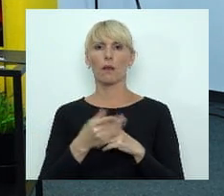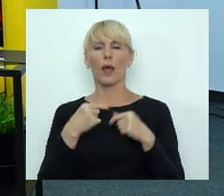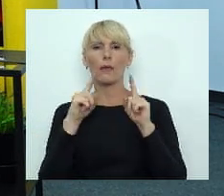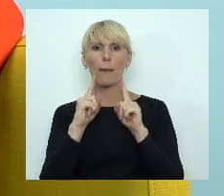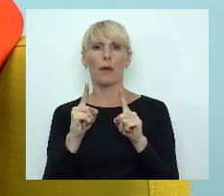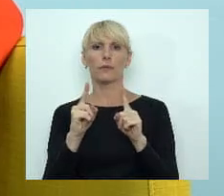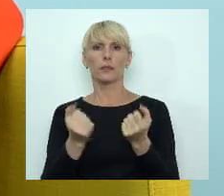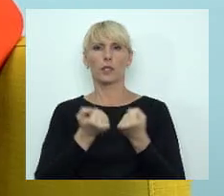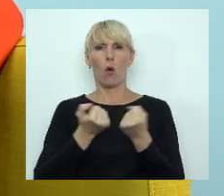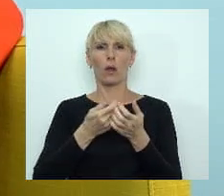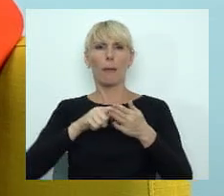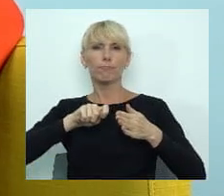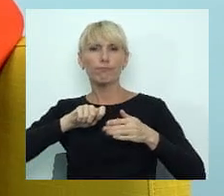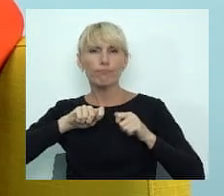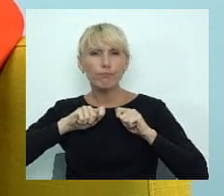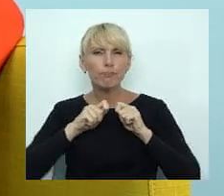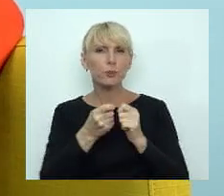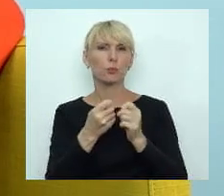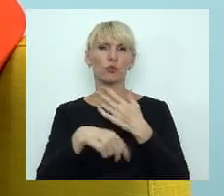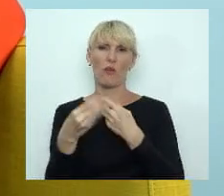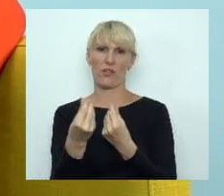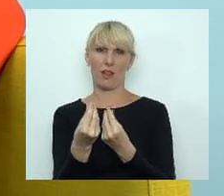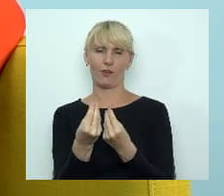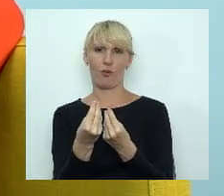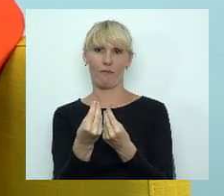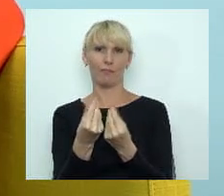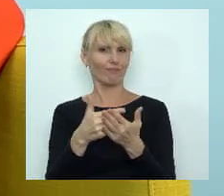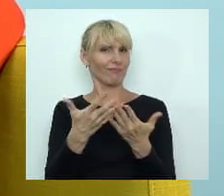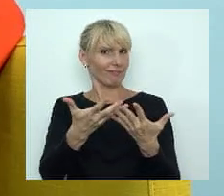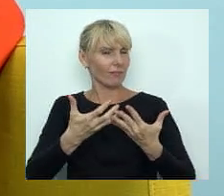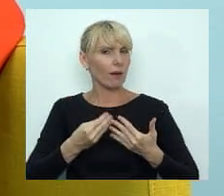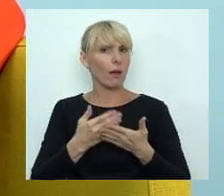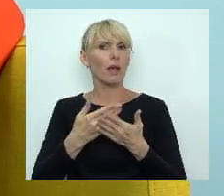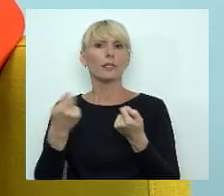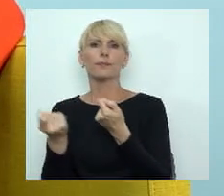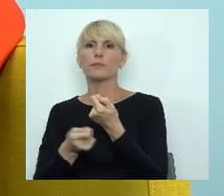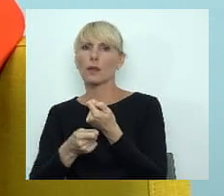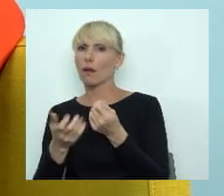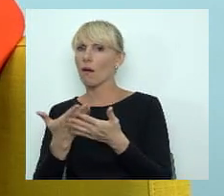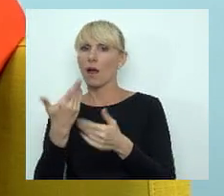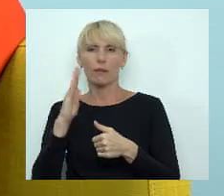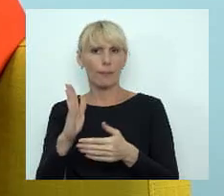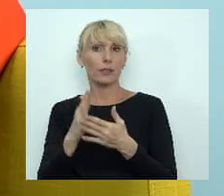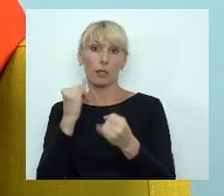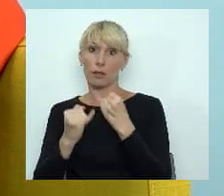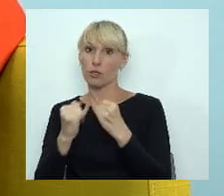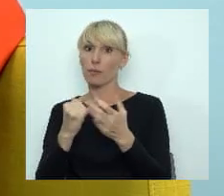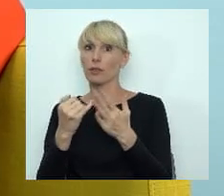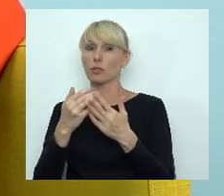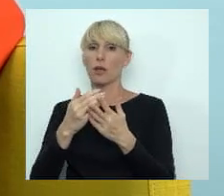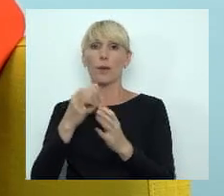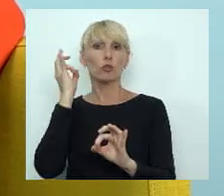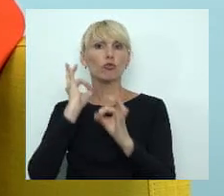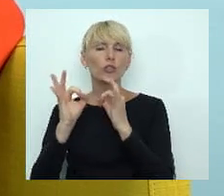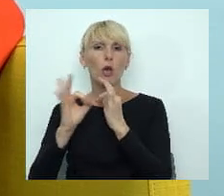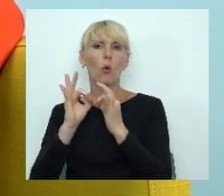pewien przymus finansowy i to myślenie o tym, żeby nie podlegać karze, będzie prowadziło do tego, że te kwestie z